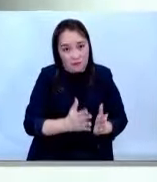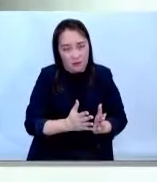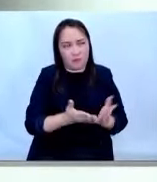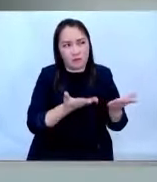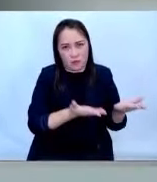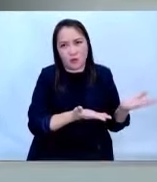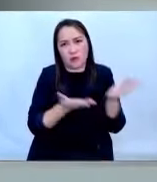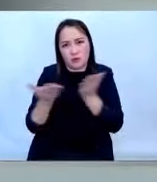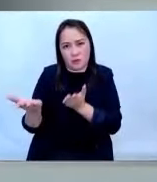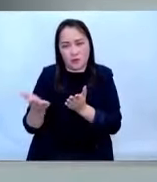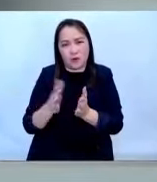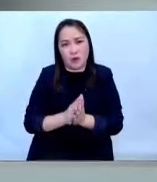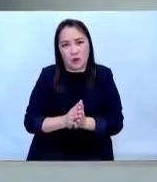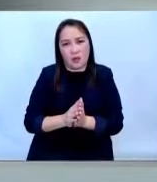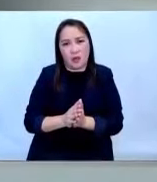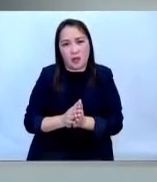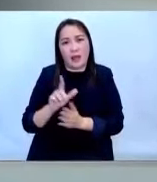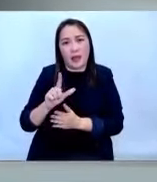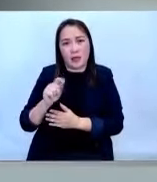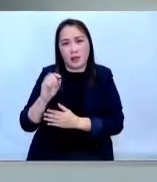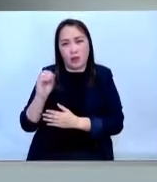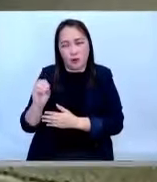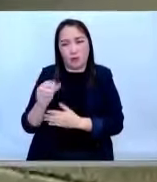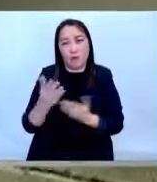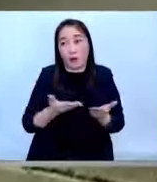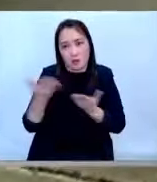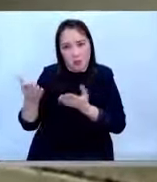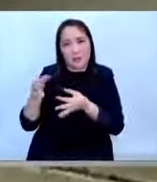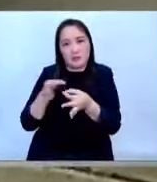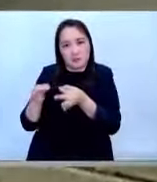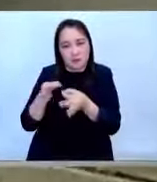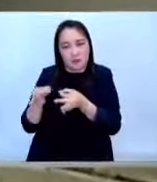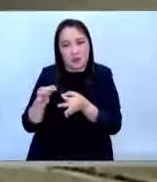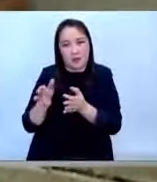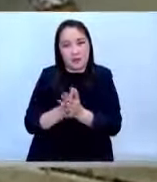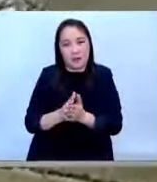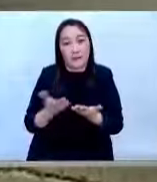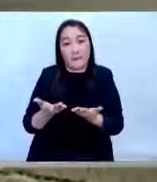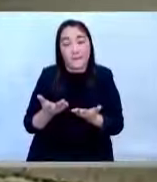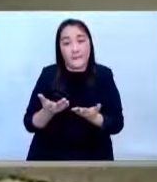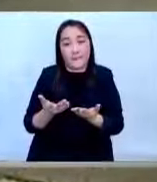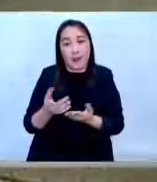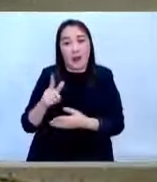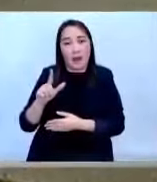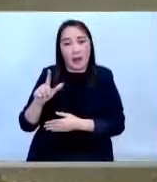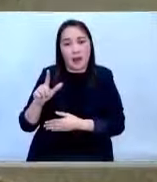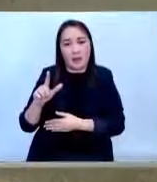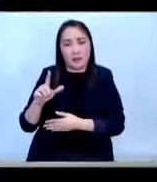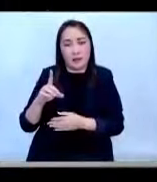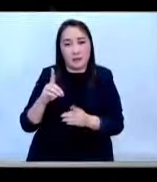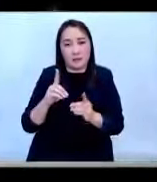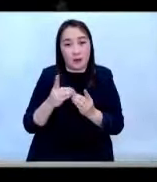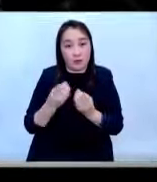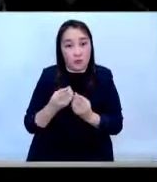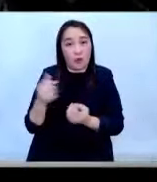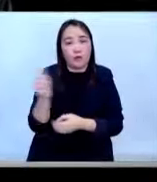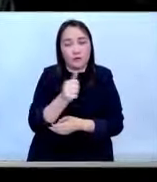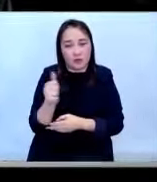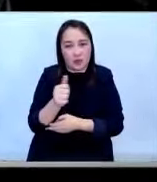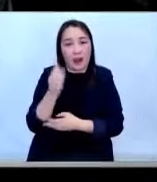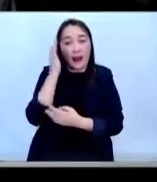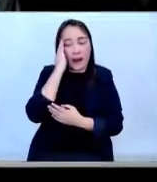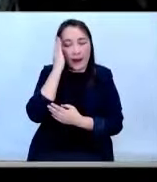sa show cause order ng LTO para magpaliwanag. Sa panig naman ng Department of Transportation, kinumpirma nilang tukoy na nila